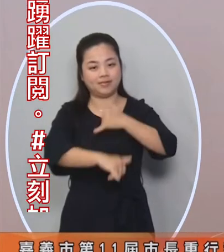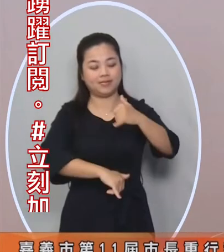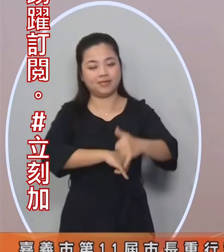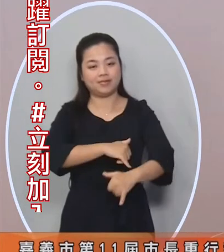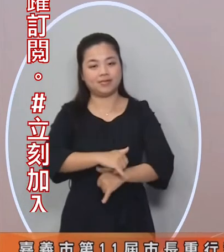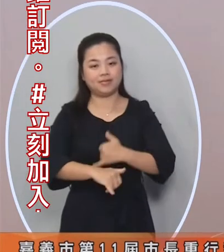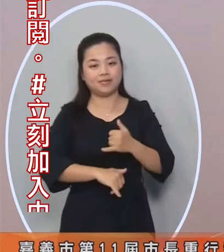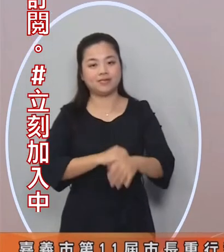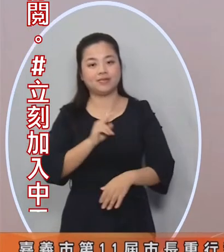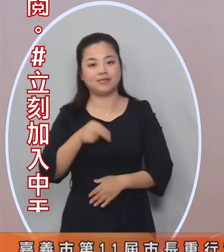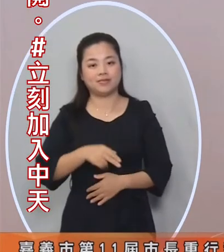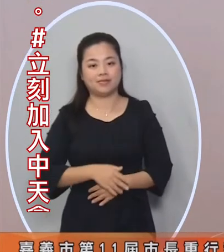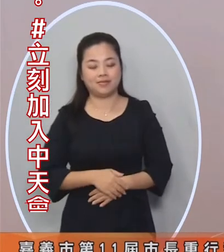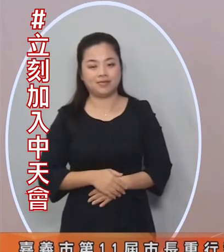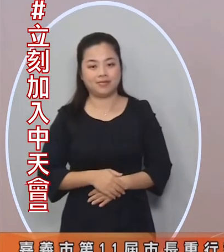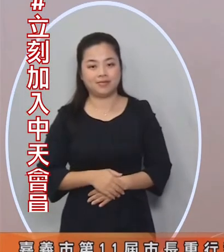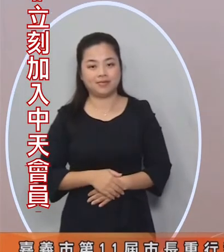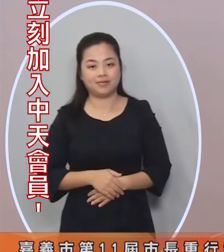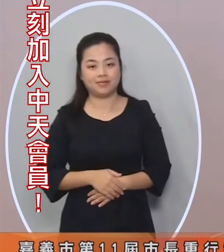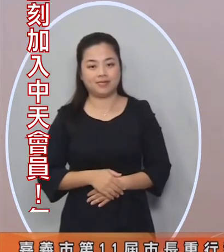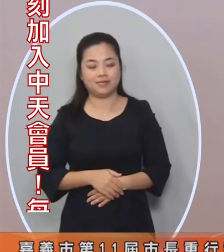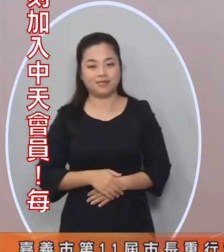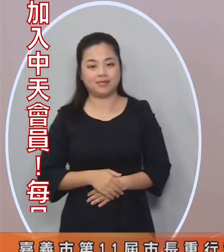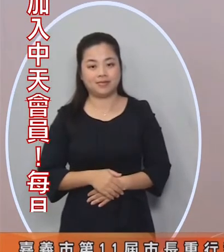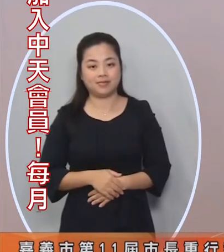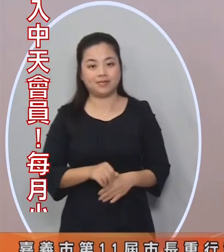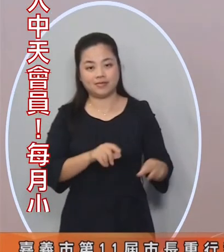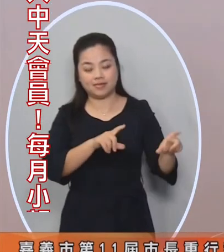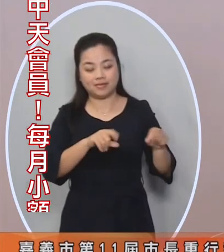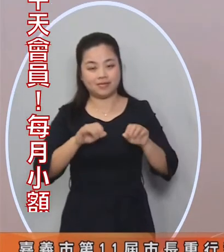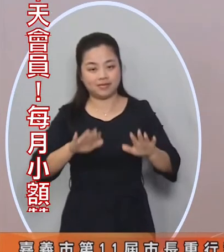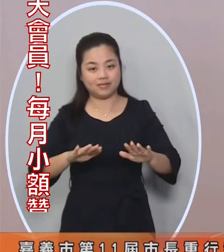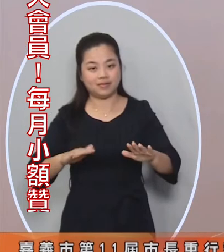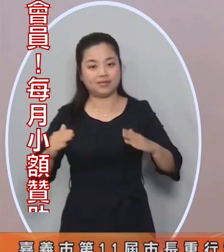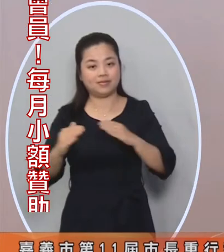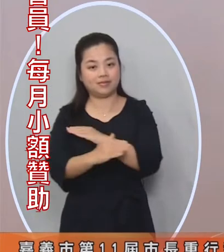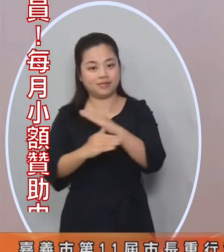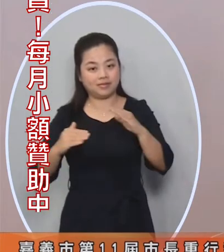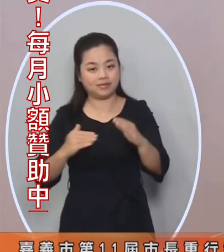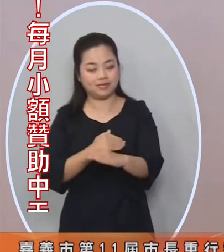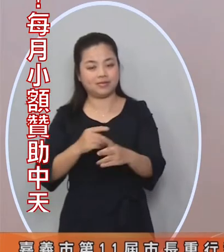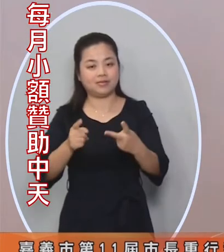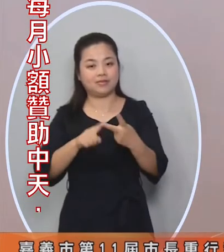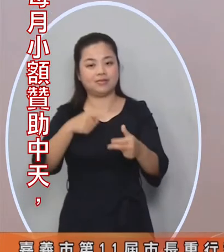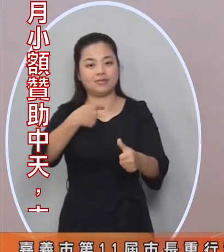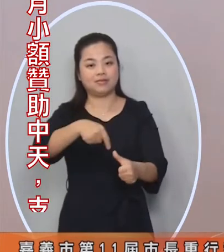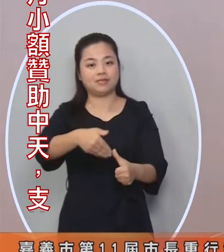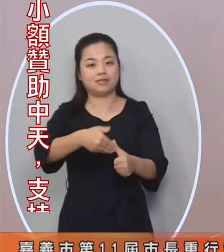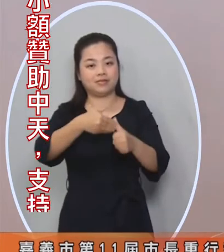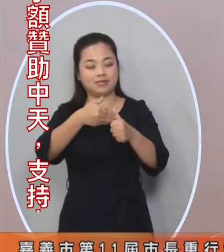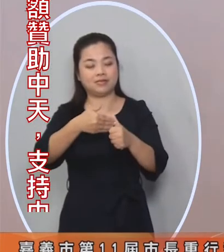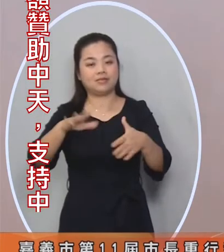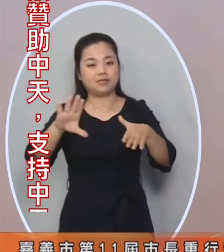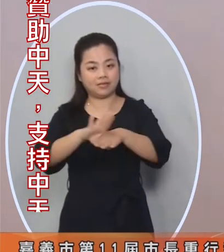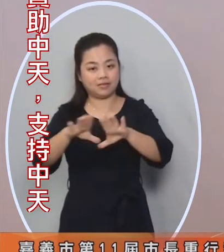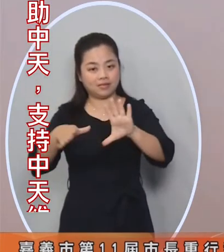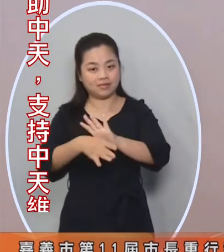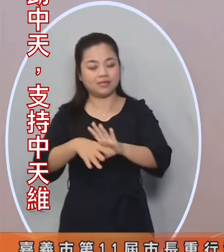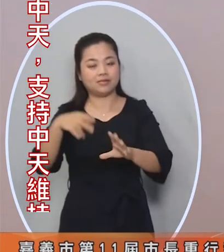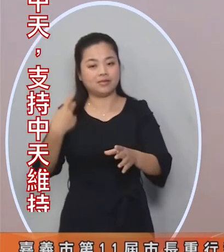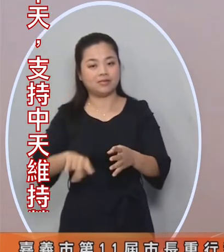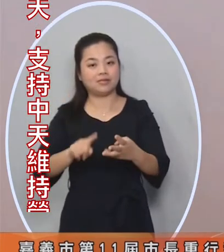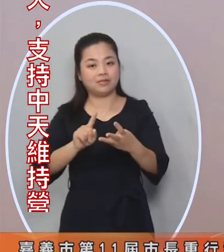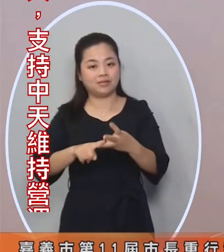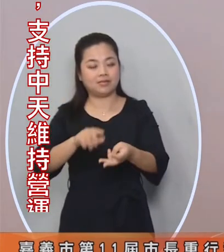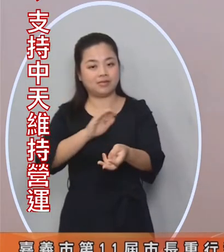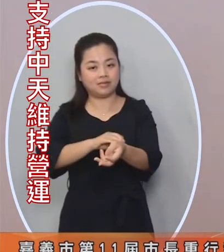里面来生活。所以咱一经贸、交通、教育、文化，还有重要的医疗长